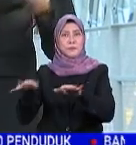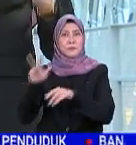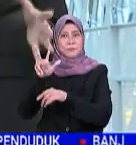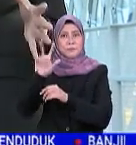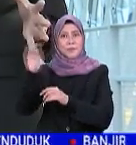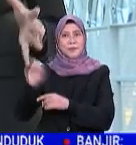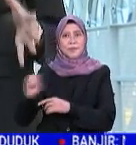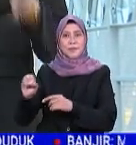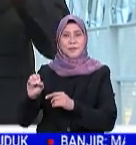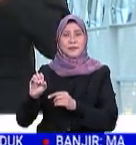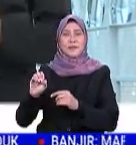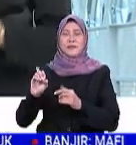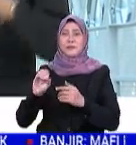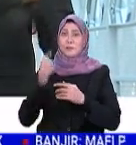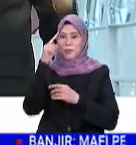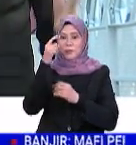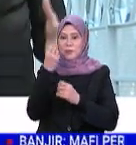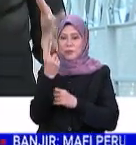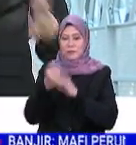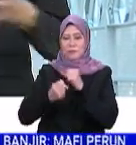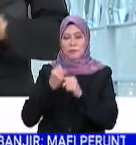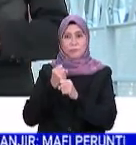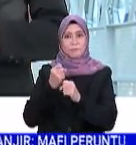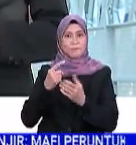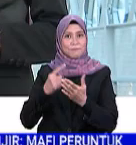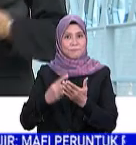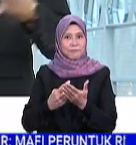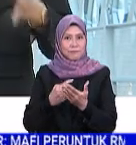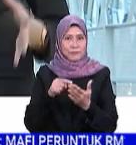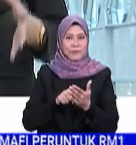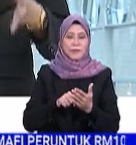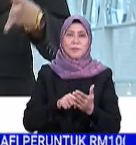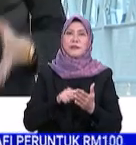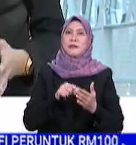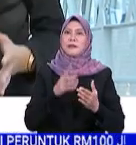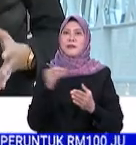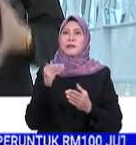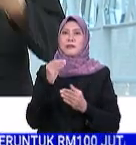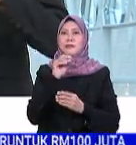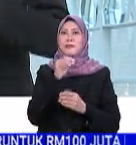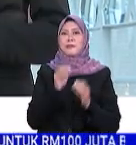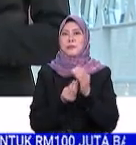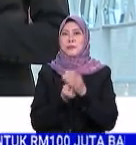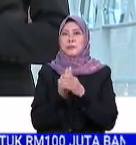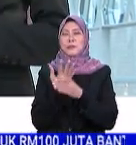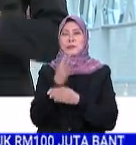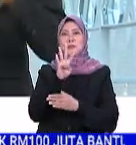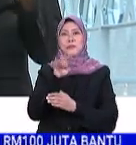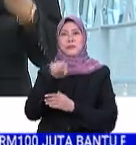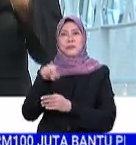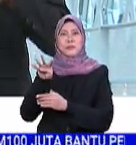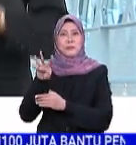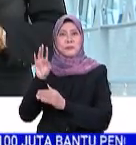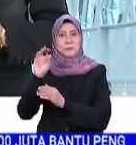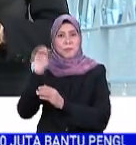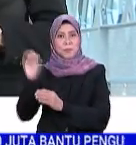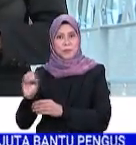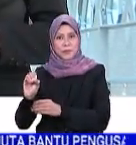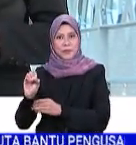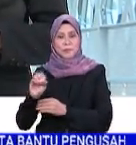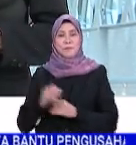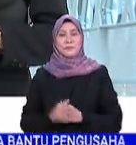pada 9 bulan pertama tahun ini berbanding pengucupan 6.4% tempoh sama pada tahun